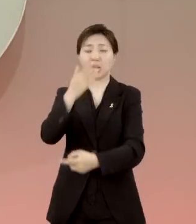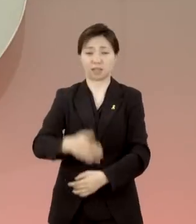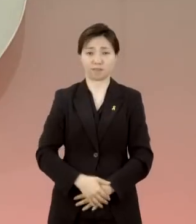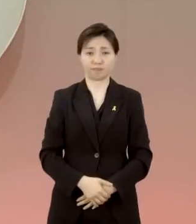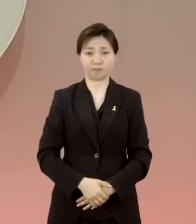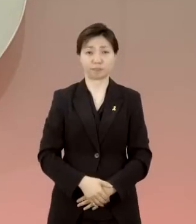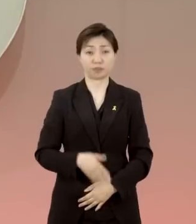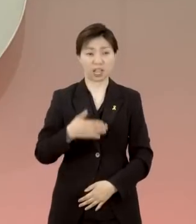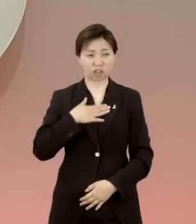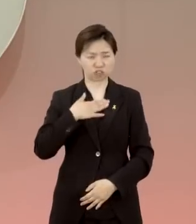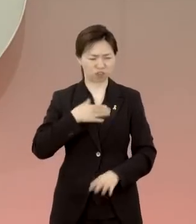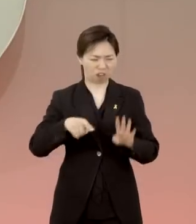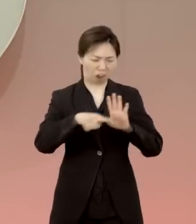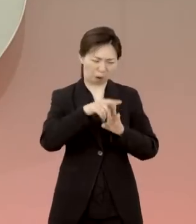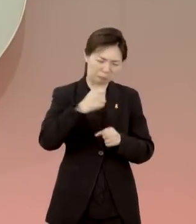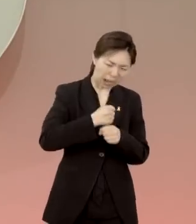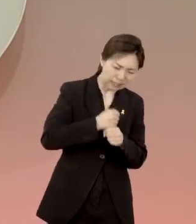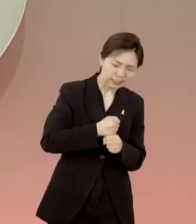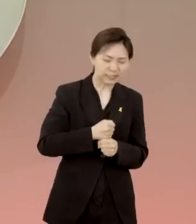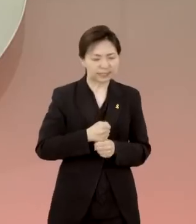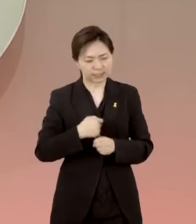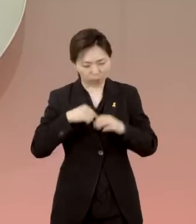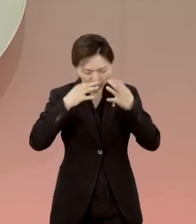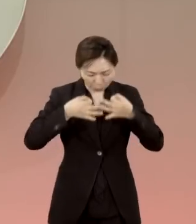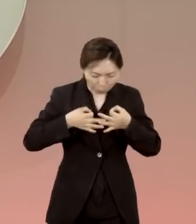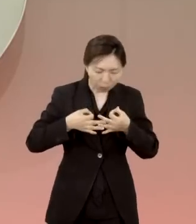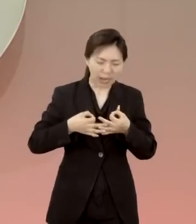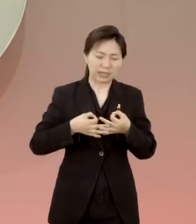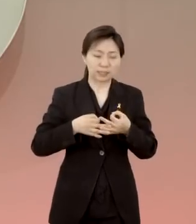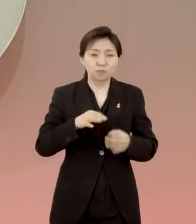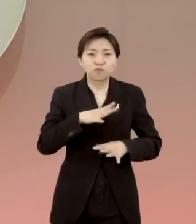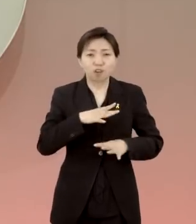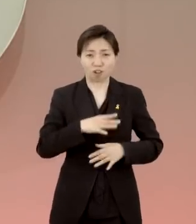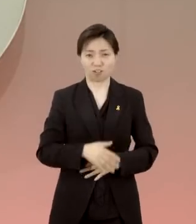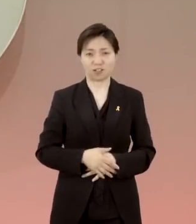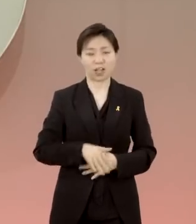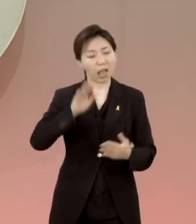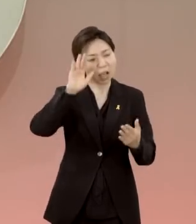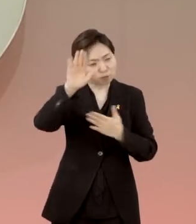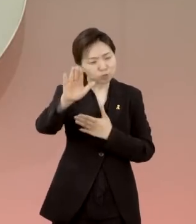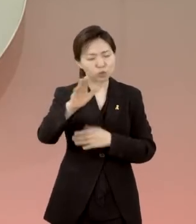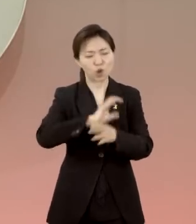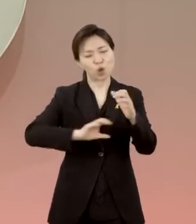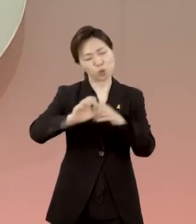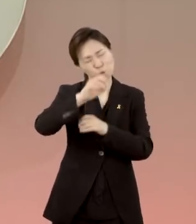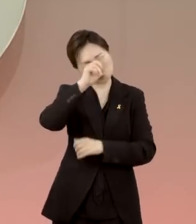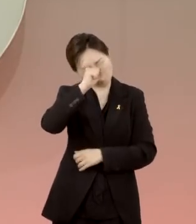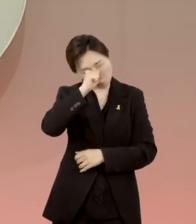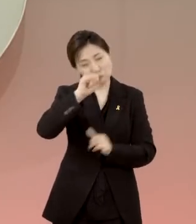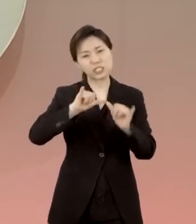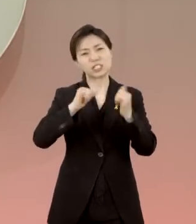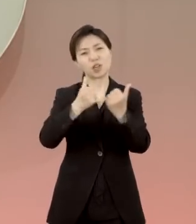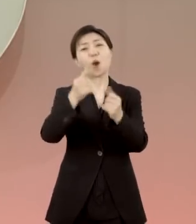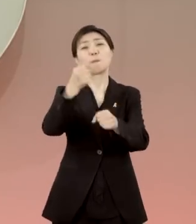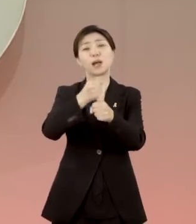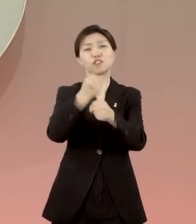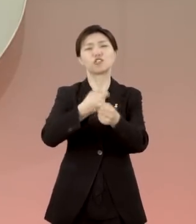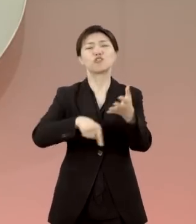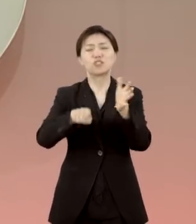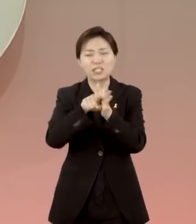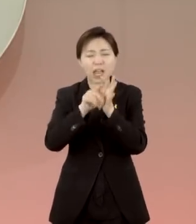하도 업을 많이 져가지고 앞으로 더 열심히 염불하고 좋은 업을 짓도록 노력하는 광우가